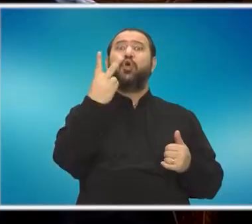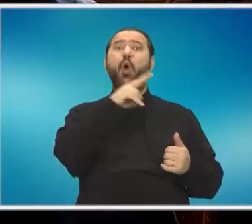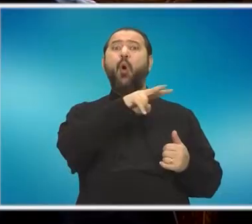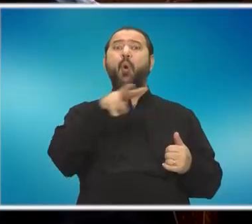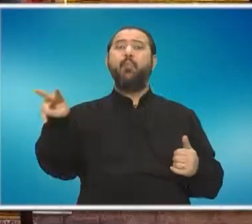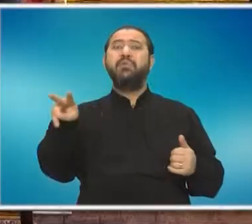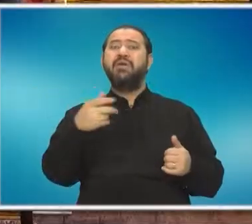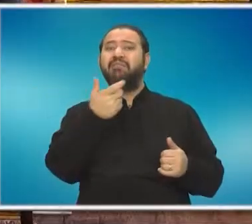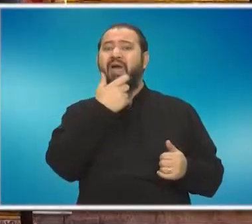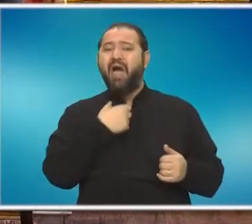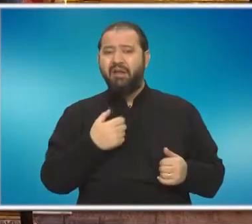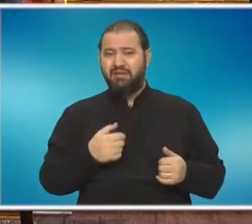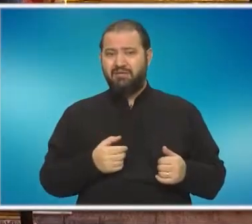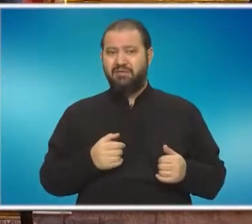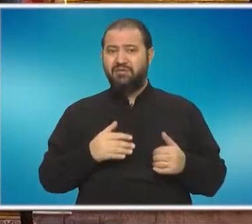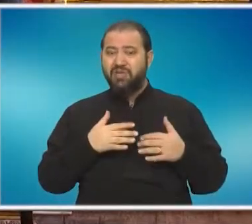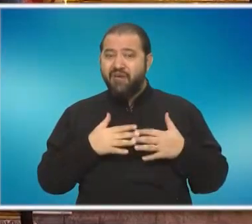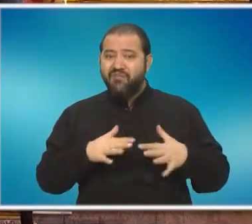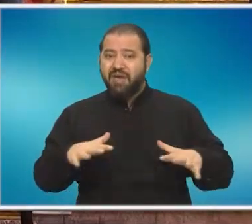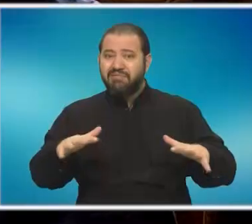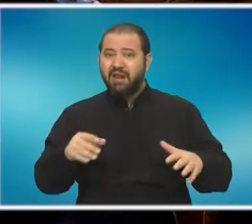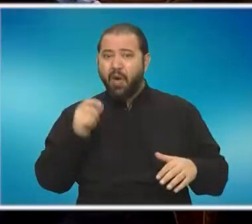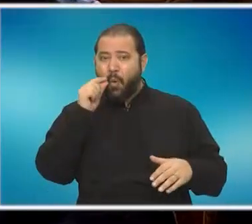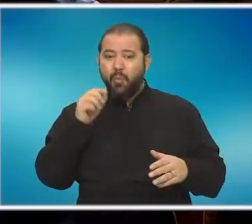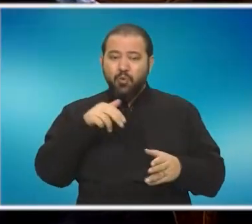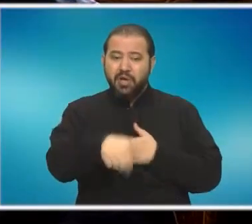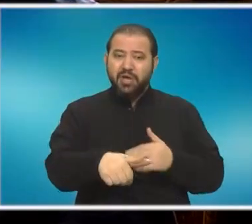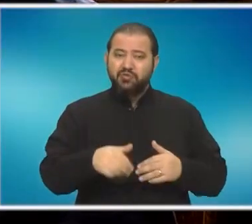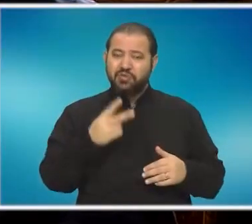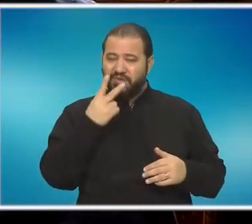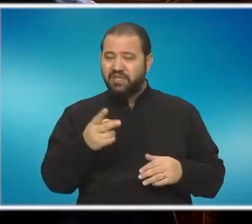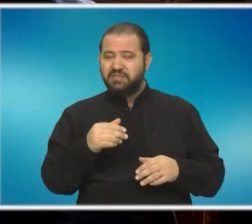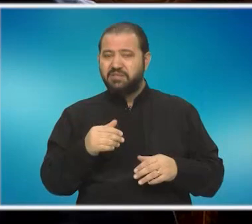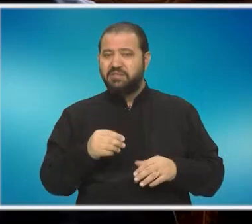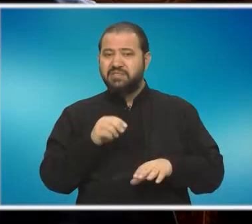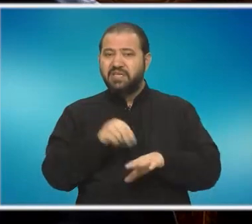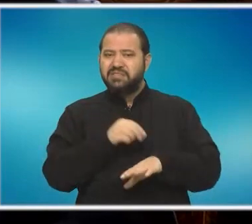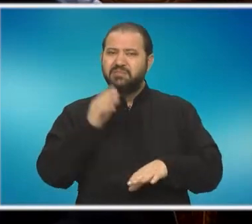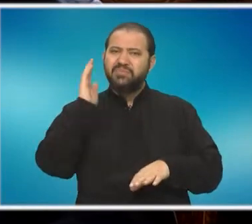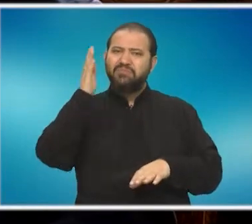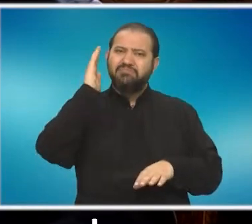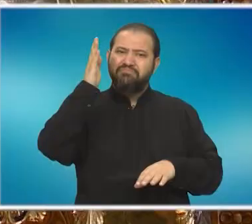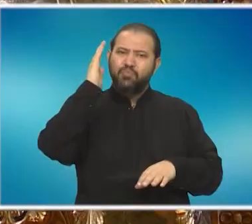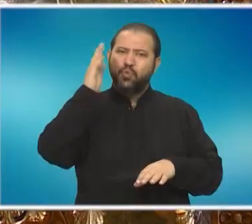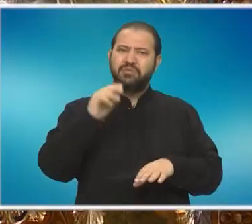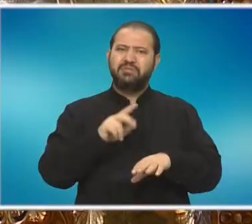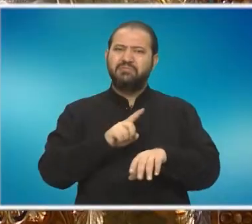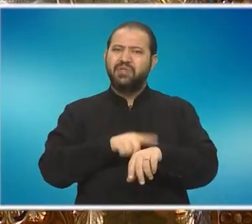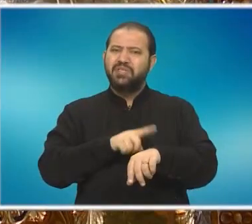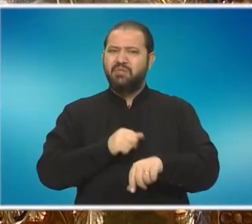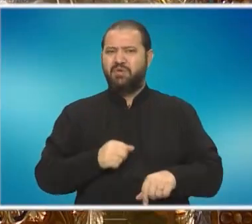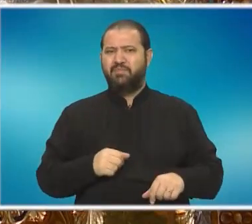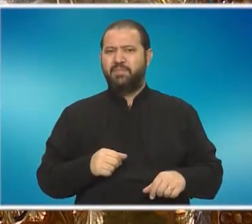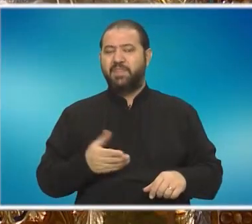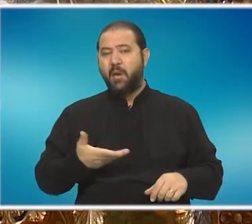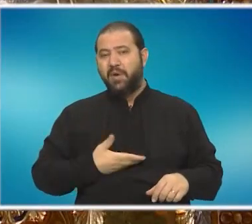omului căzut nu se petrec doar de moment, ci au reverberații peste veacuri. Tocmai de aceea, una dintre